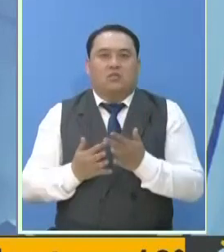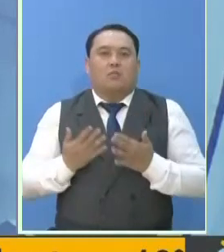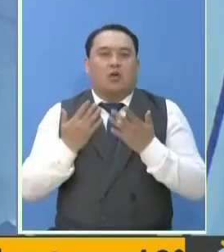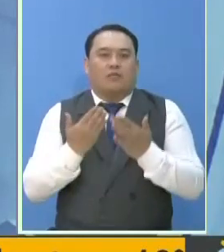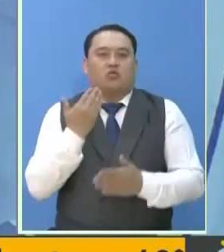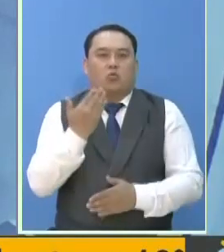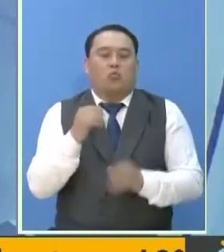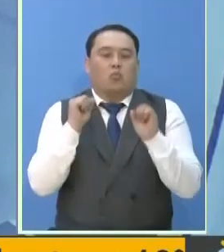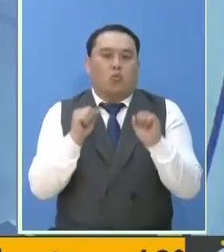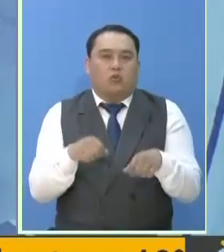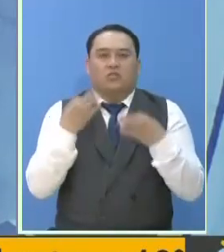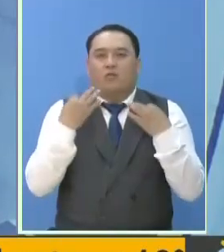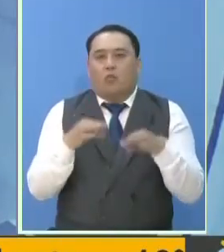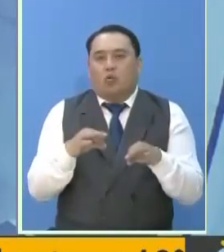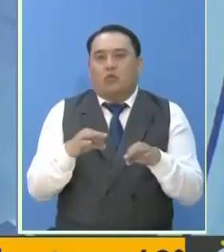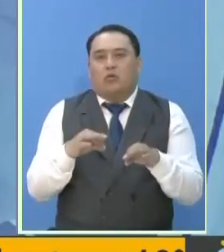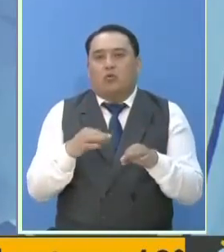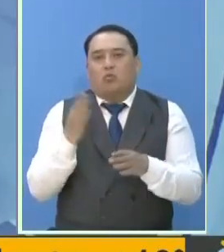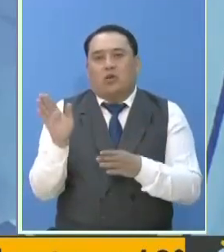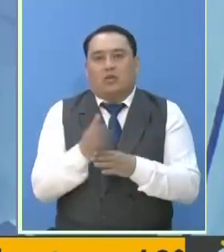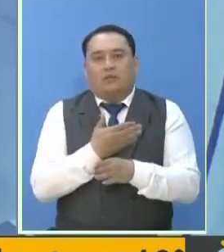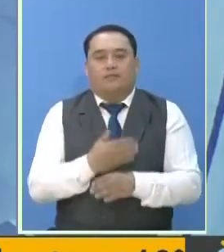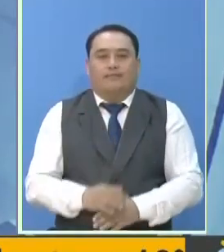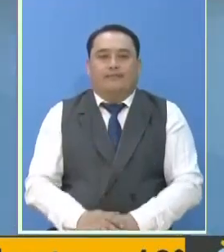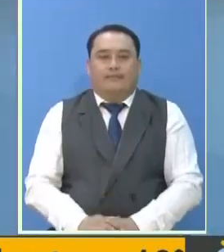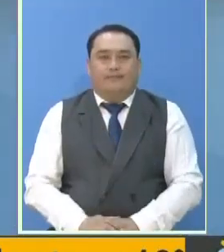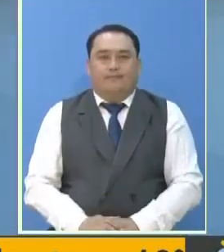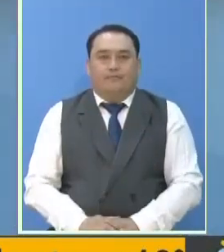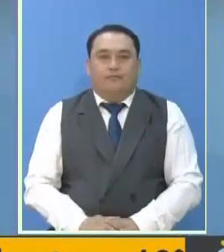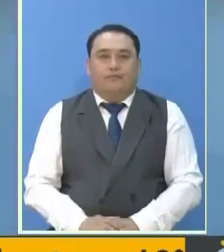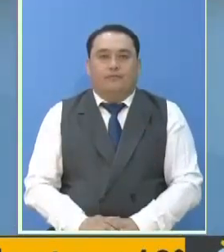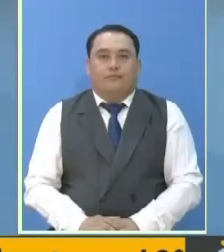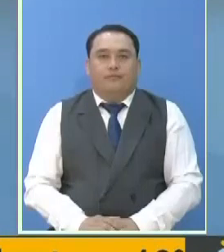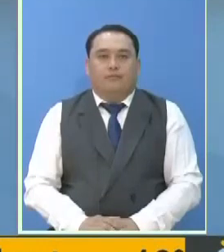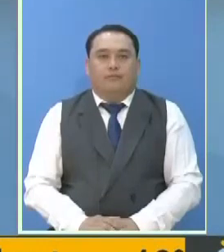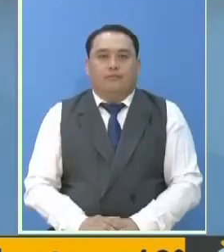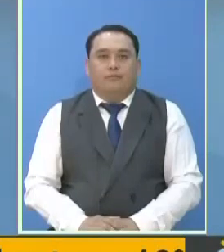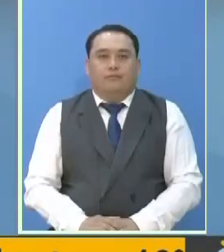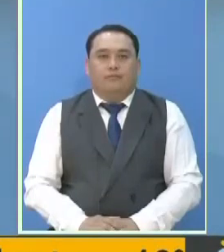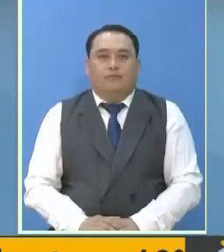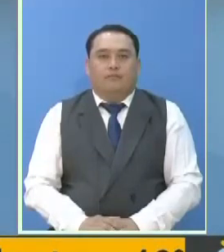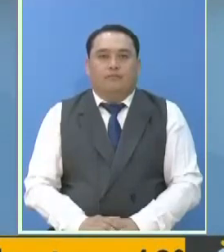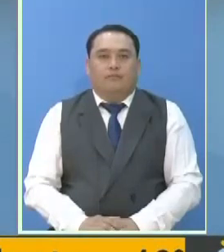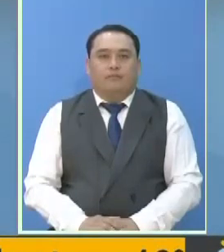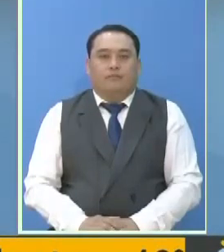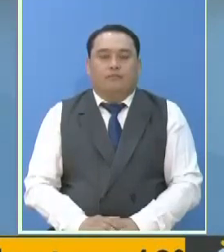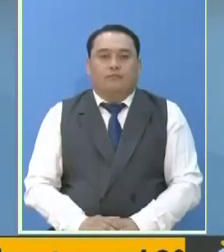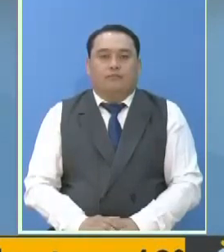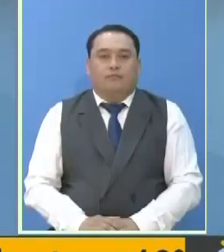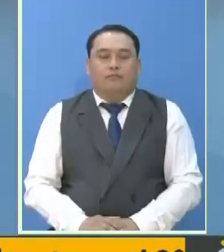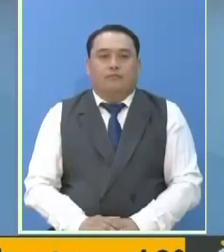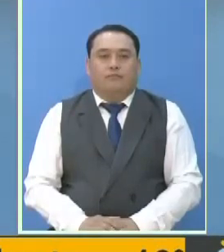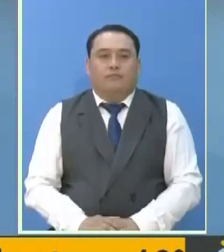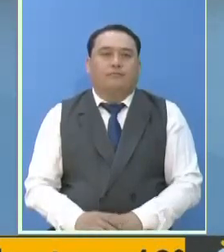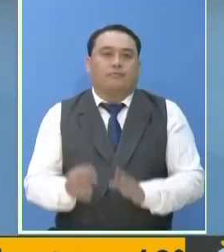его имени, и можно в свободном доступе эти данные брать. Но это по-прежнему, наверное, сдача всевозможных